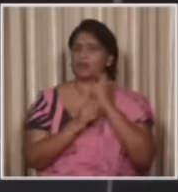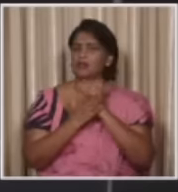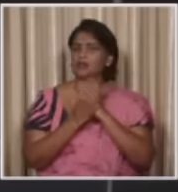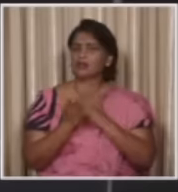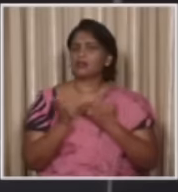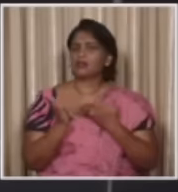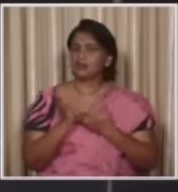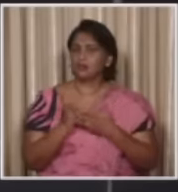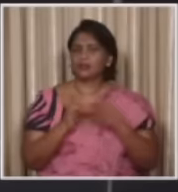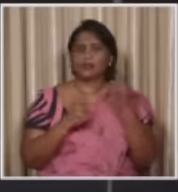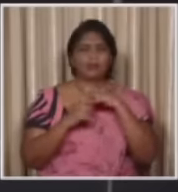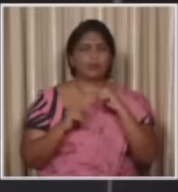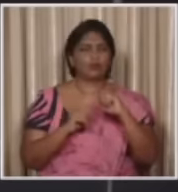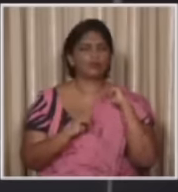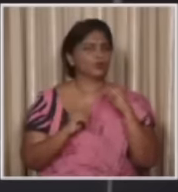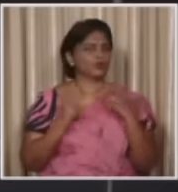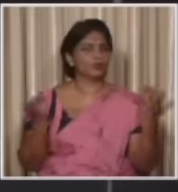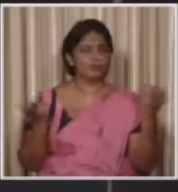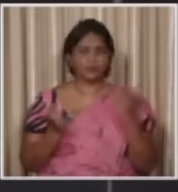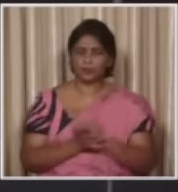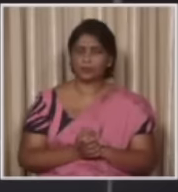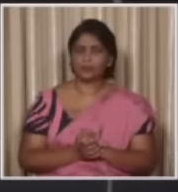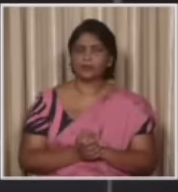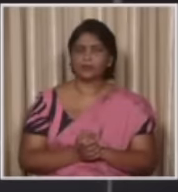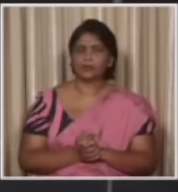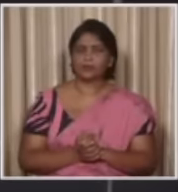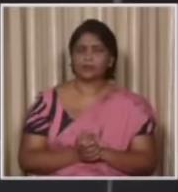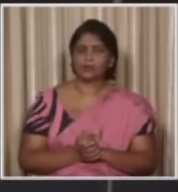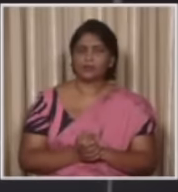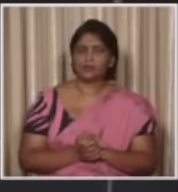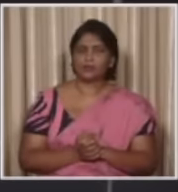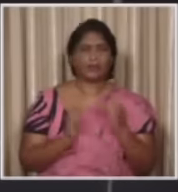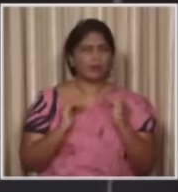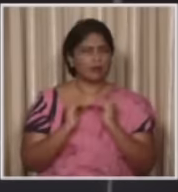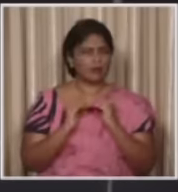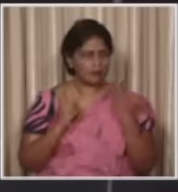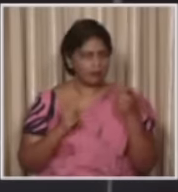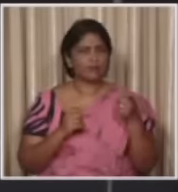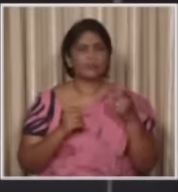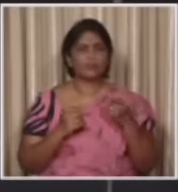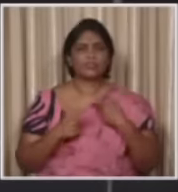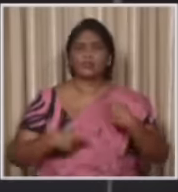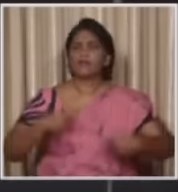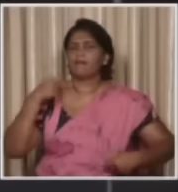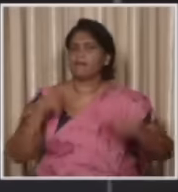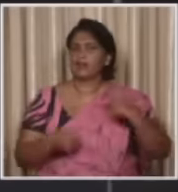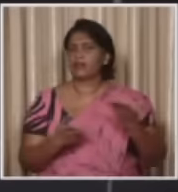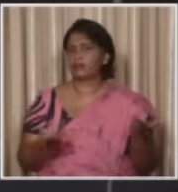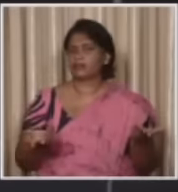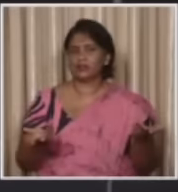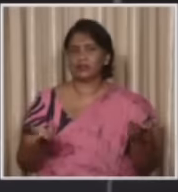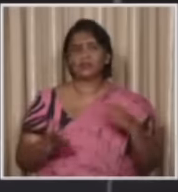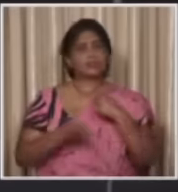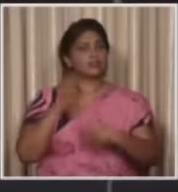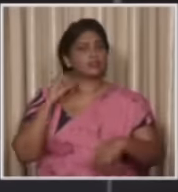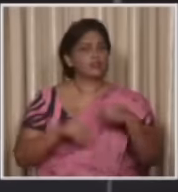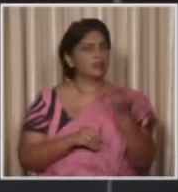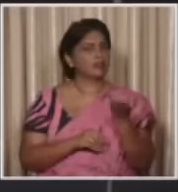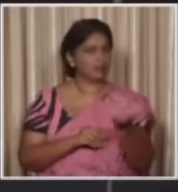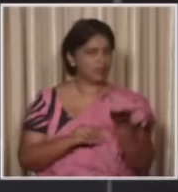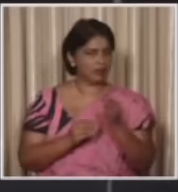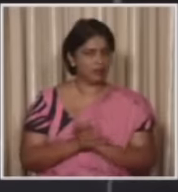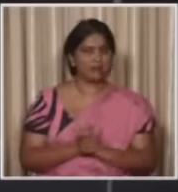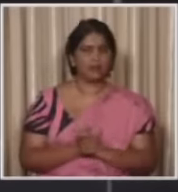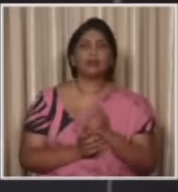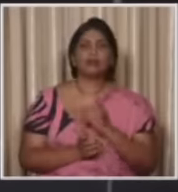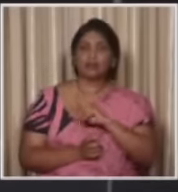මේ වගන්ති එකකටව රෙලවන්ට් නැහැ. දැන් රෙලවන්ට් නැති එකක් අපි විවාද ගන්න. ඡන්දයක් ඉල්ලන.